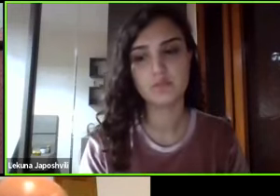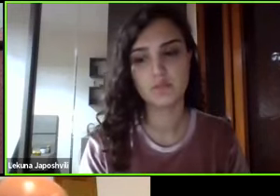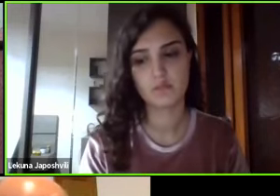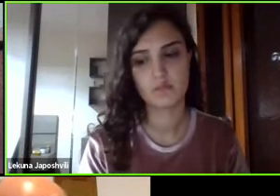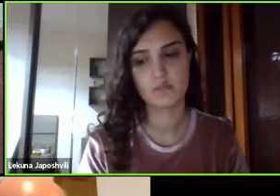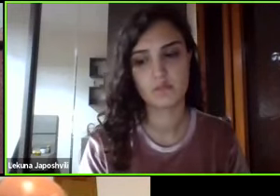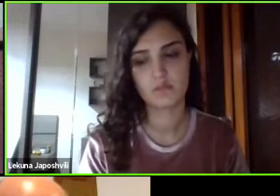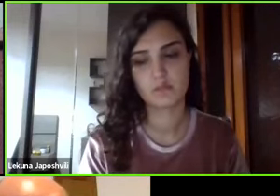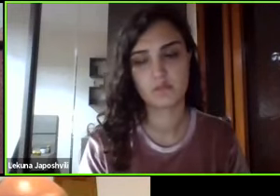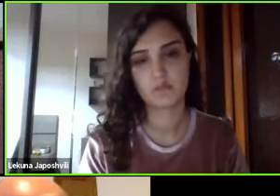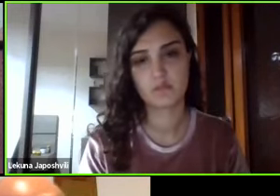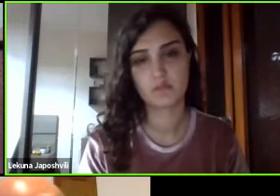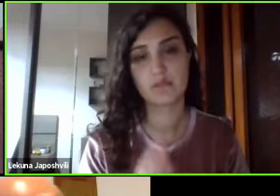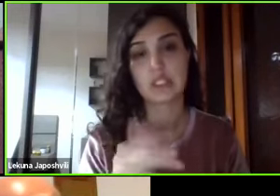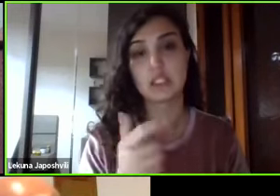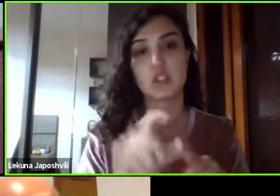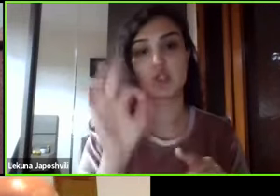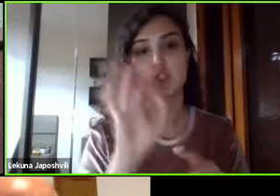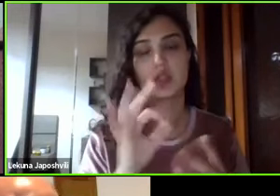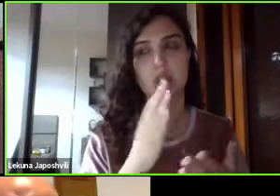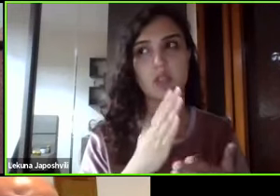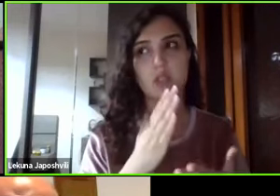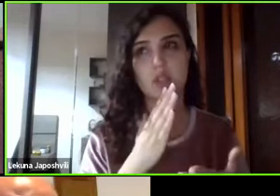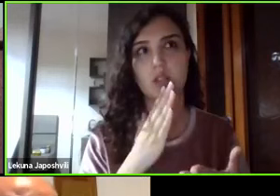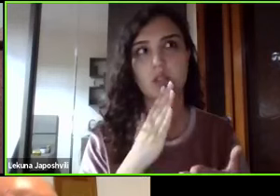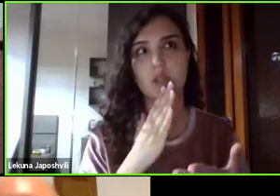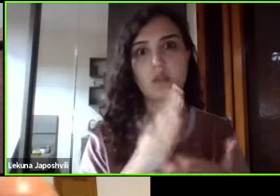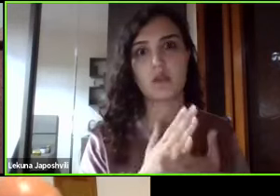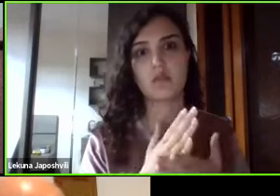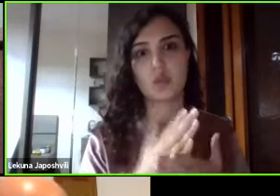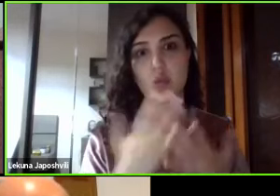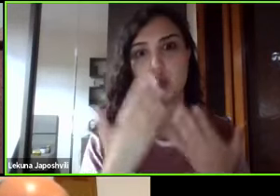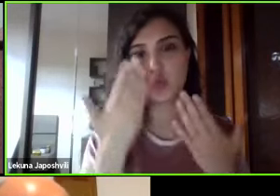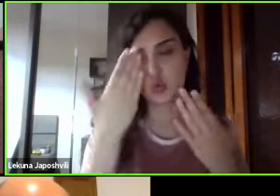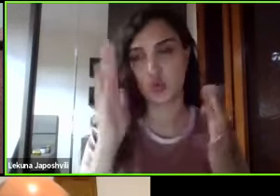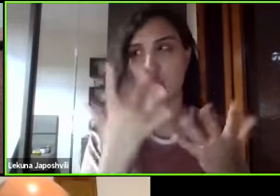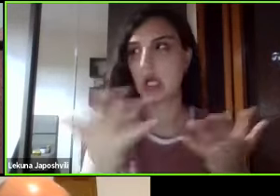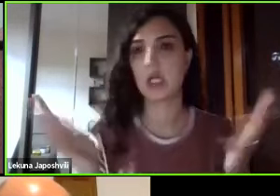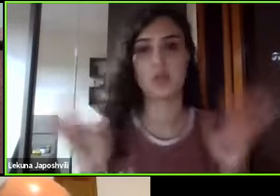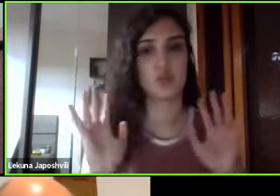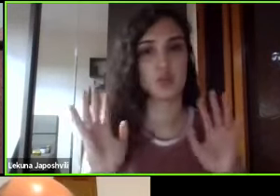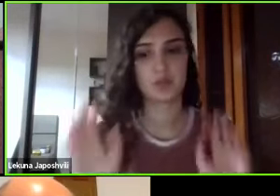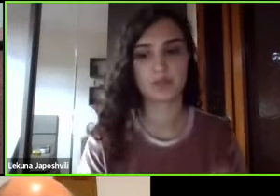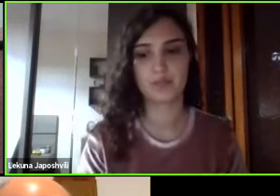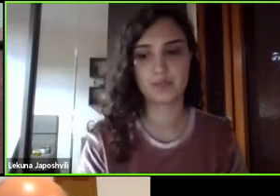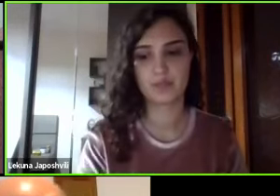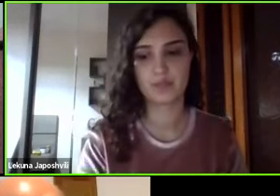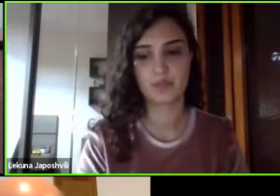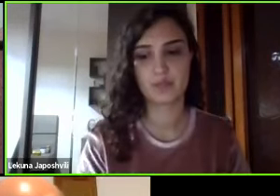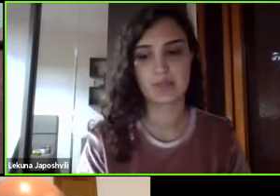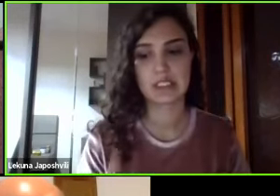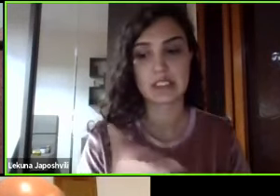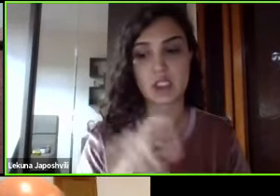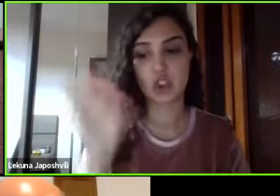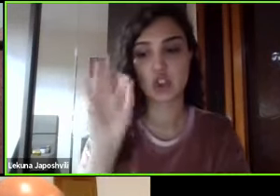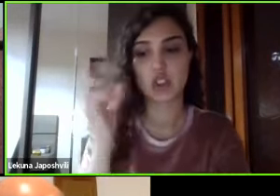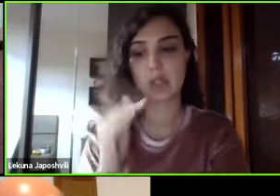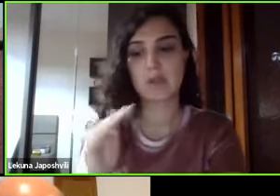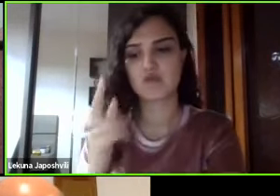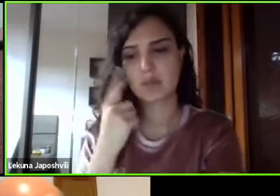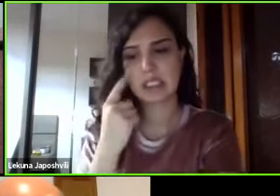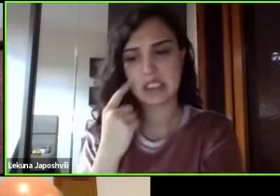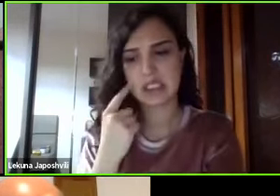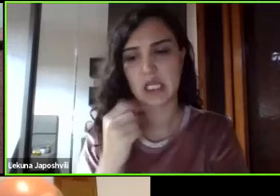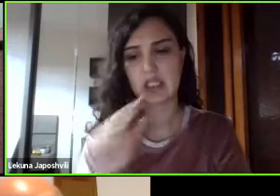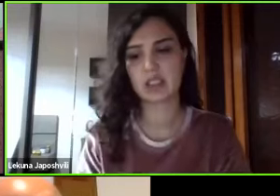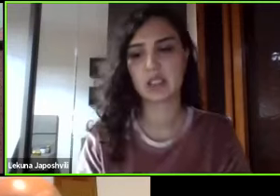და ძალიან ხშირად ბავშვს არ უნდა დარჩეს უცხო გარემოში. და ძალიან ხშირად ბავშვები ტირიან და